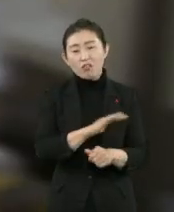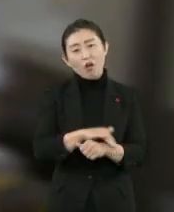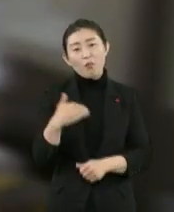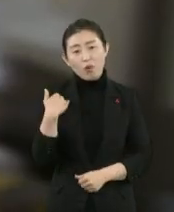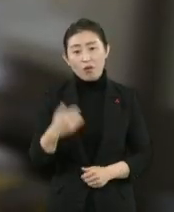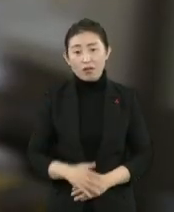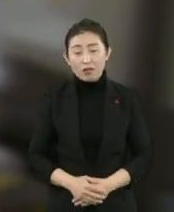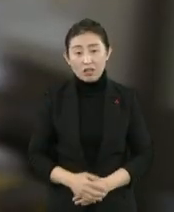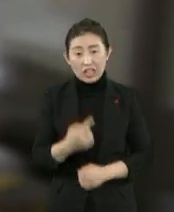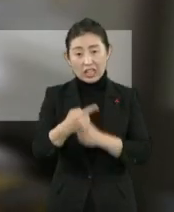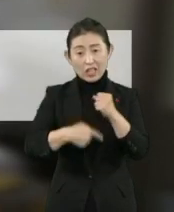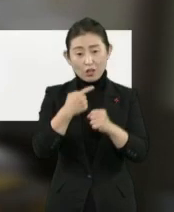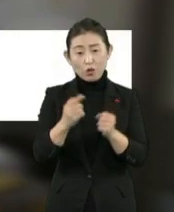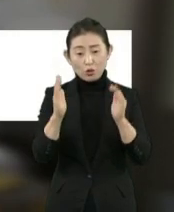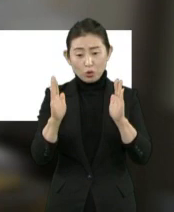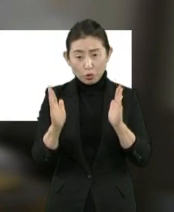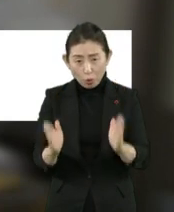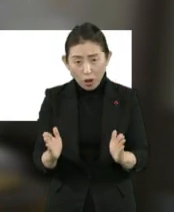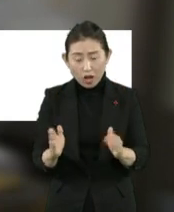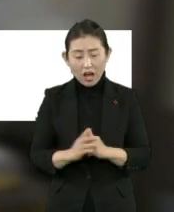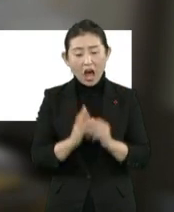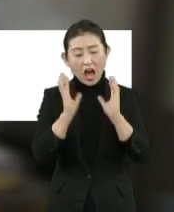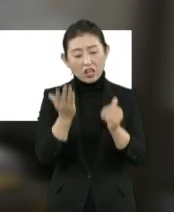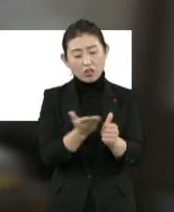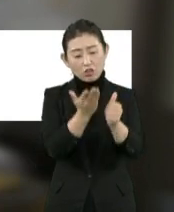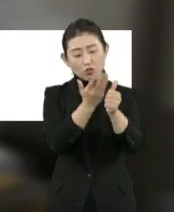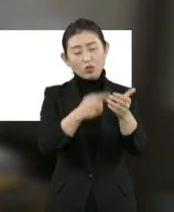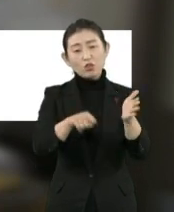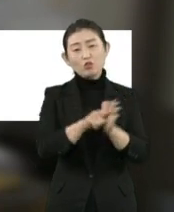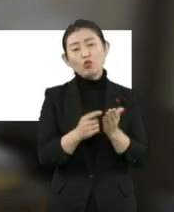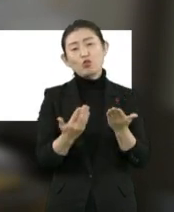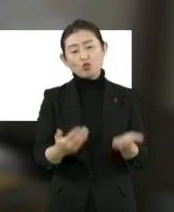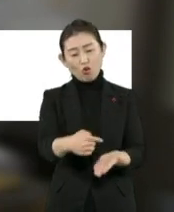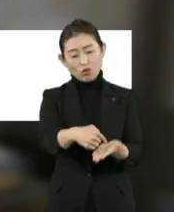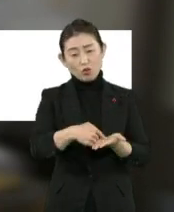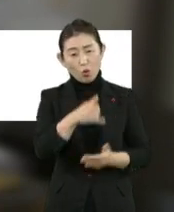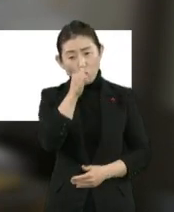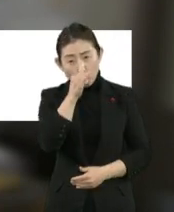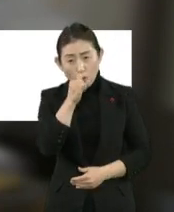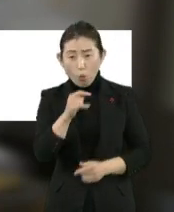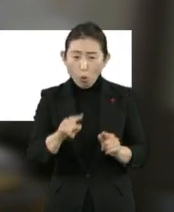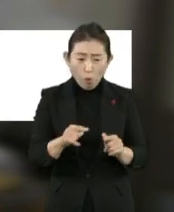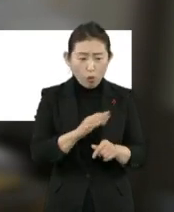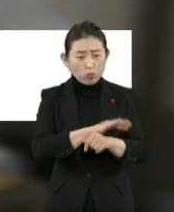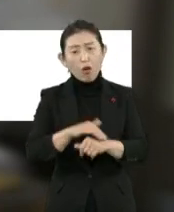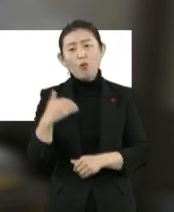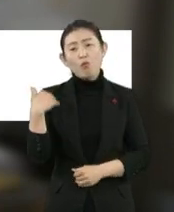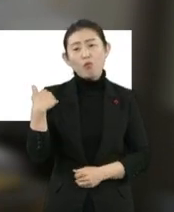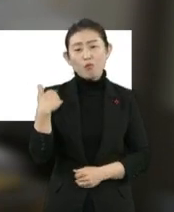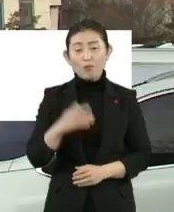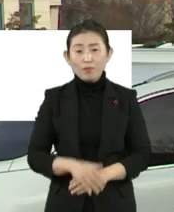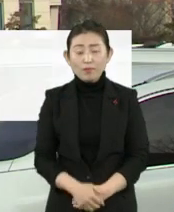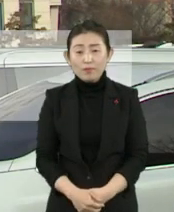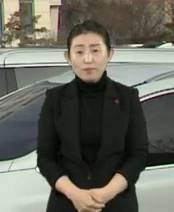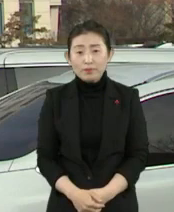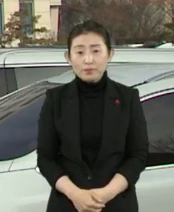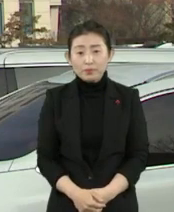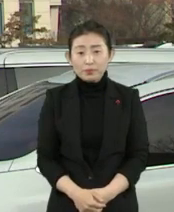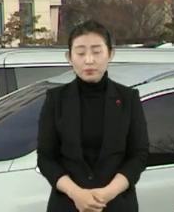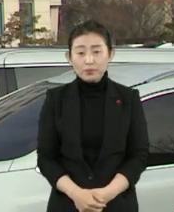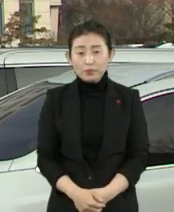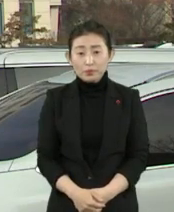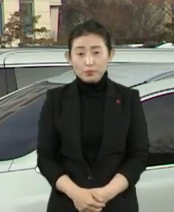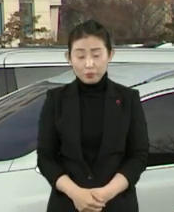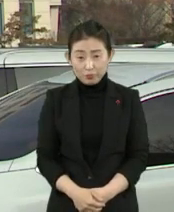1년 정도 휴직을 들어가 있는 상태라 뭐 특별히 이런 감지할 수 있었던 그런 부분이 일절 없습니다.